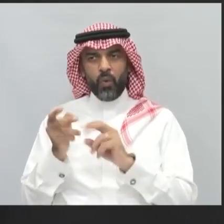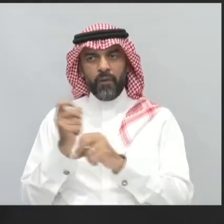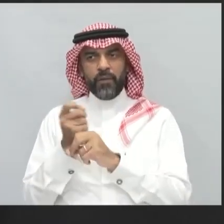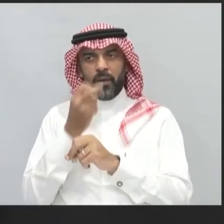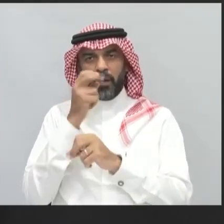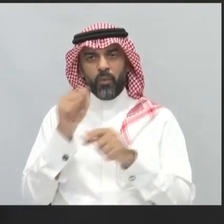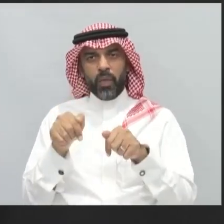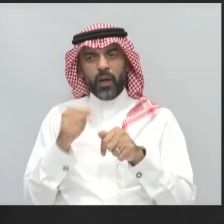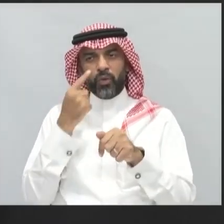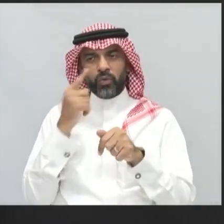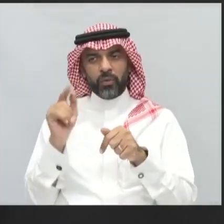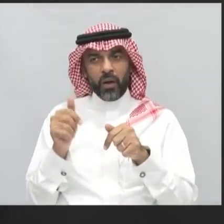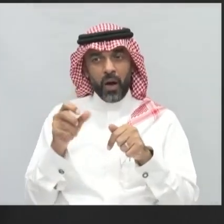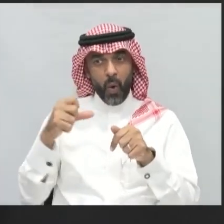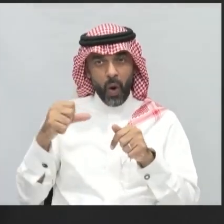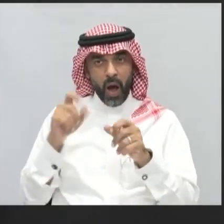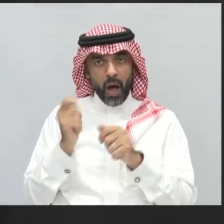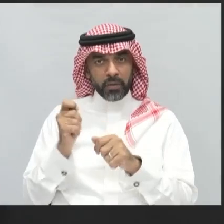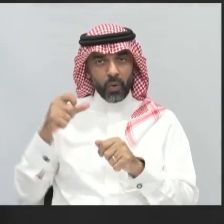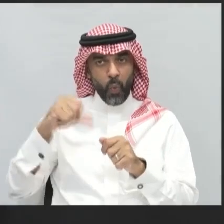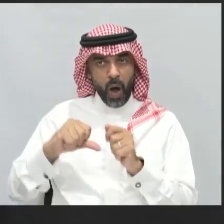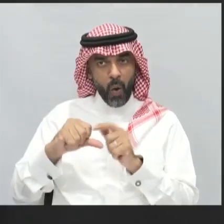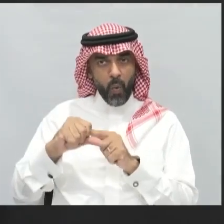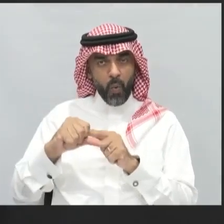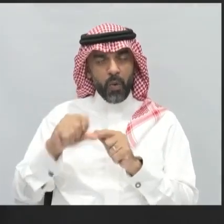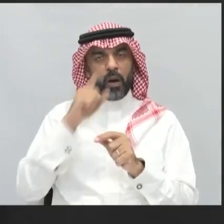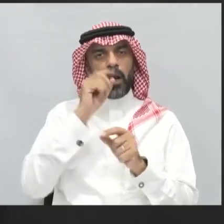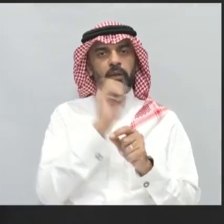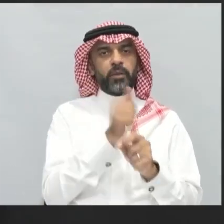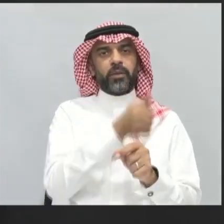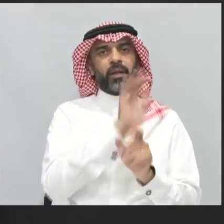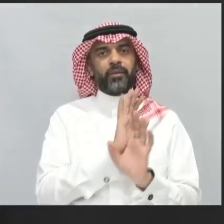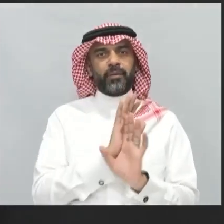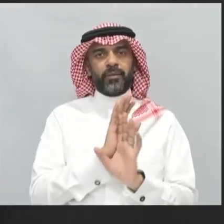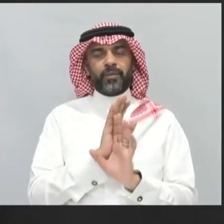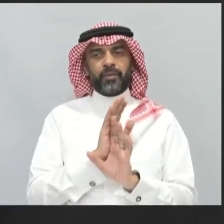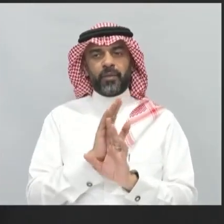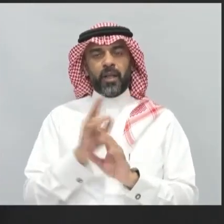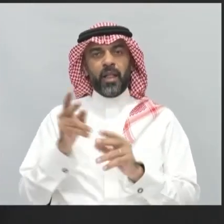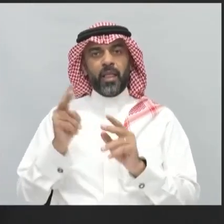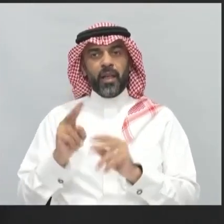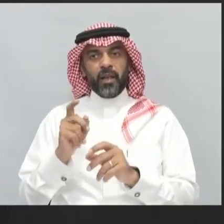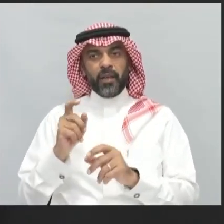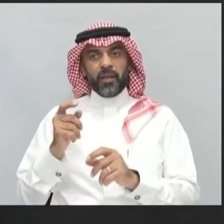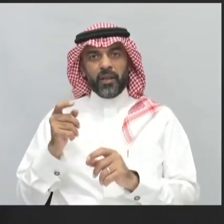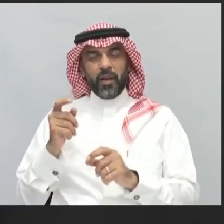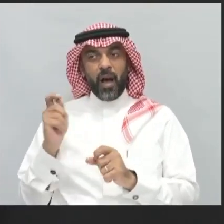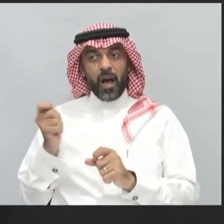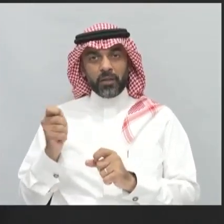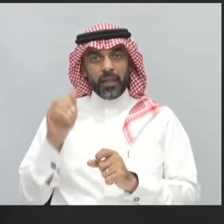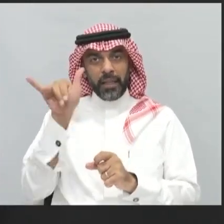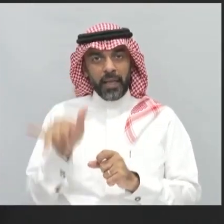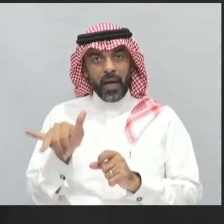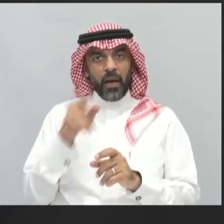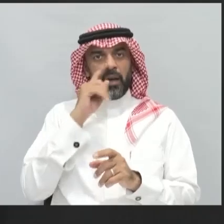ومثلنا ذلك بالفعل دعا قلنا اصله اصل الالف واوا وتظهر يظهر الاصل الفعل المضارع فنقول يدعو